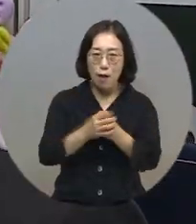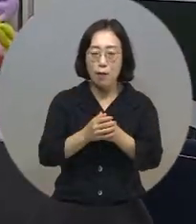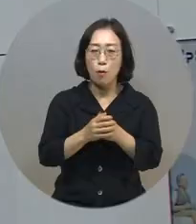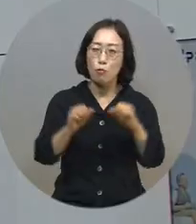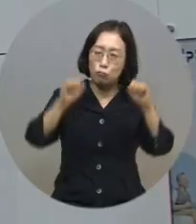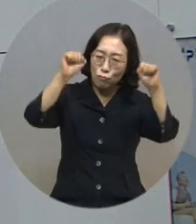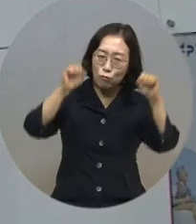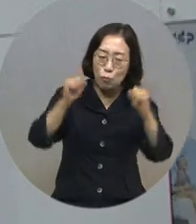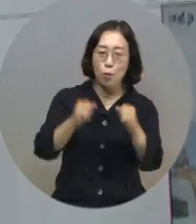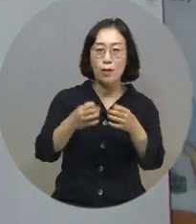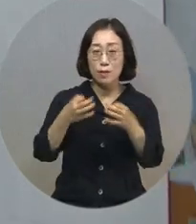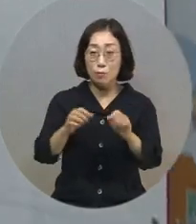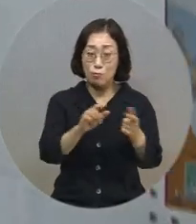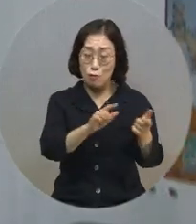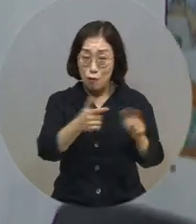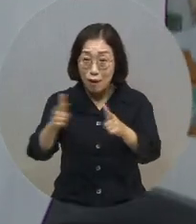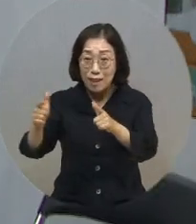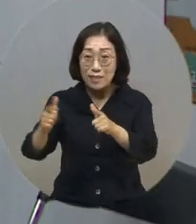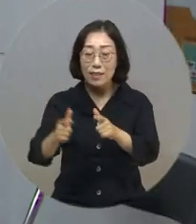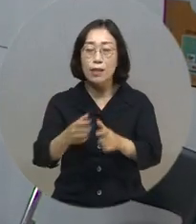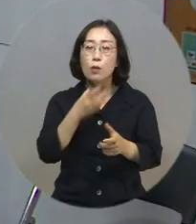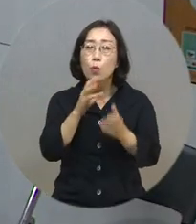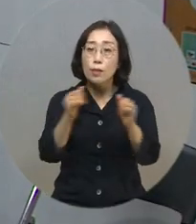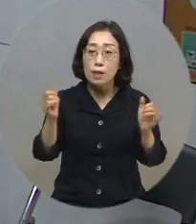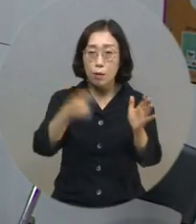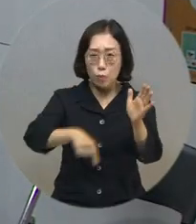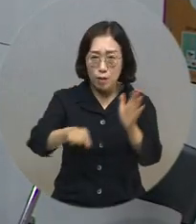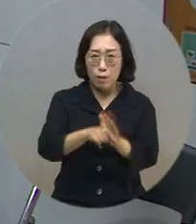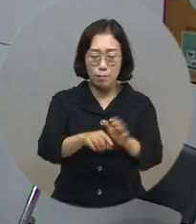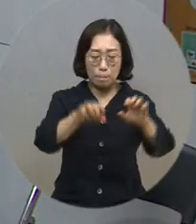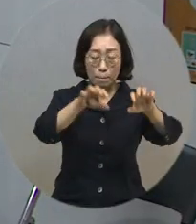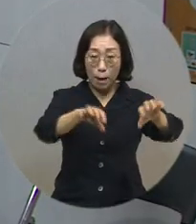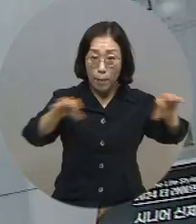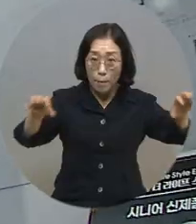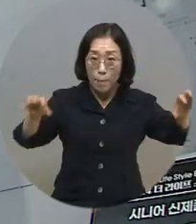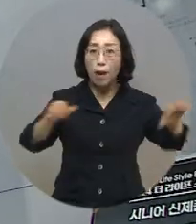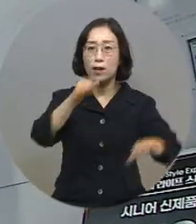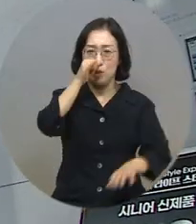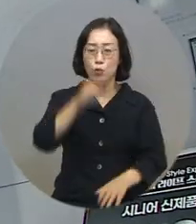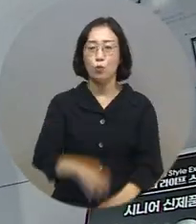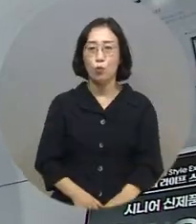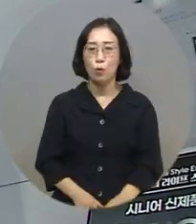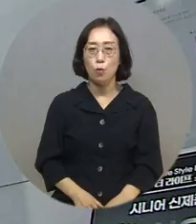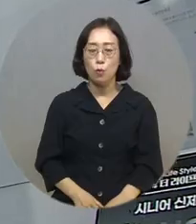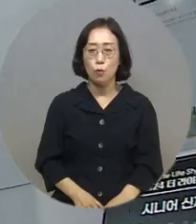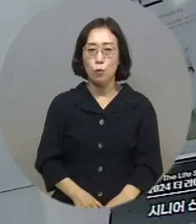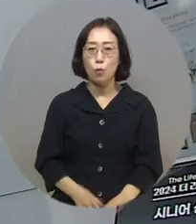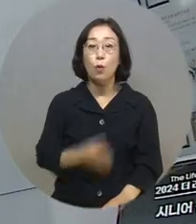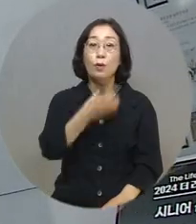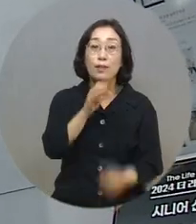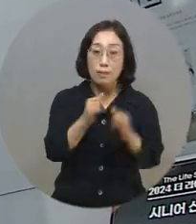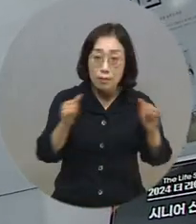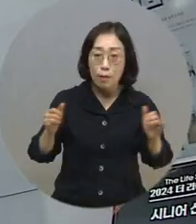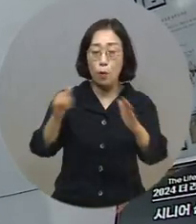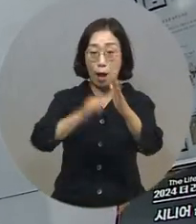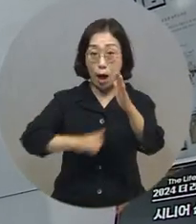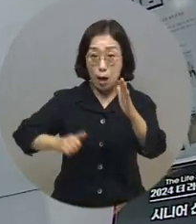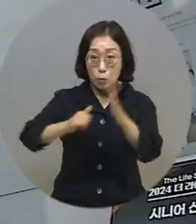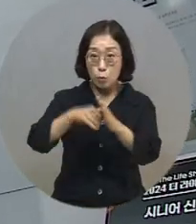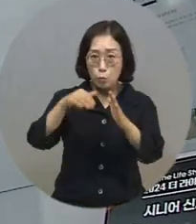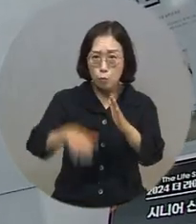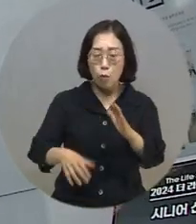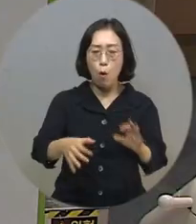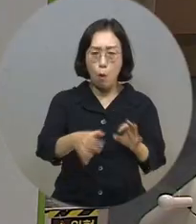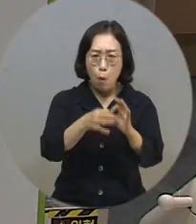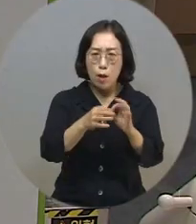금융상품까지 시니어를 위한 모든 것들이 한자리에 모였습니다. 시니어와 가족 구성원들은 이곳에서 시니어 산업에